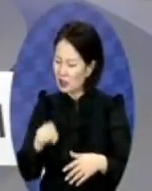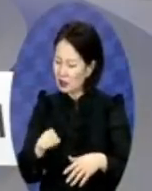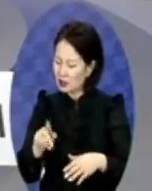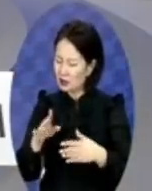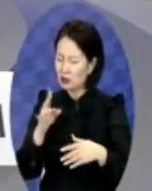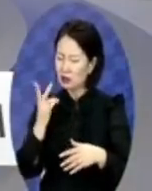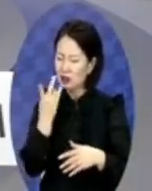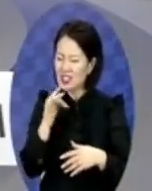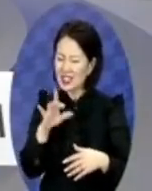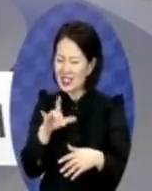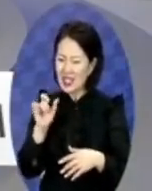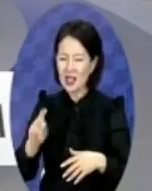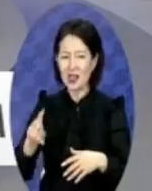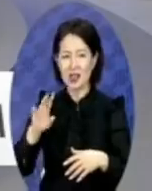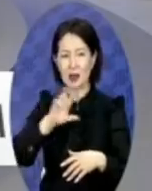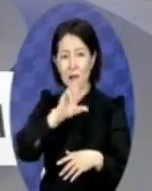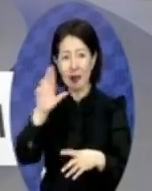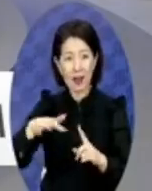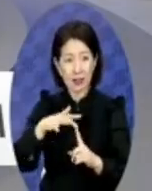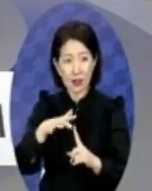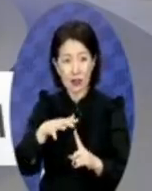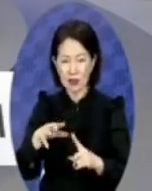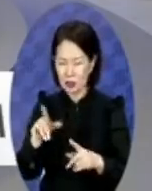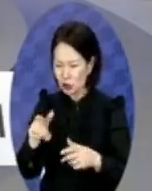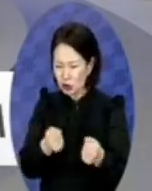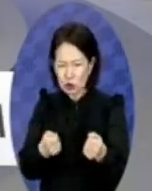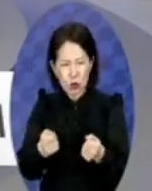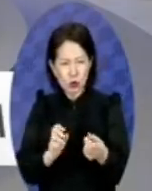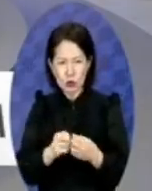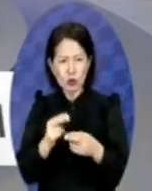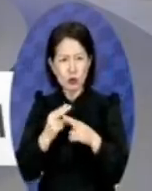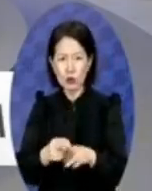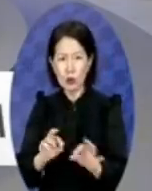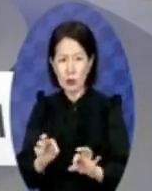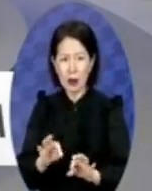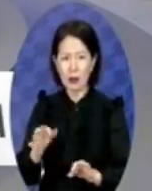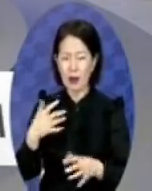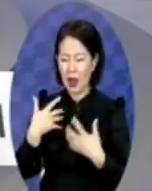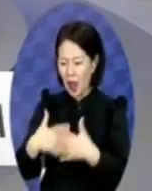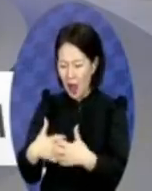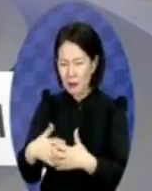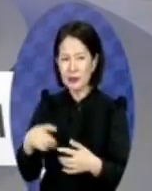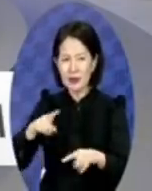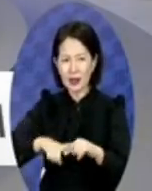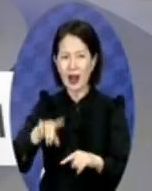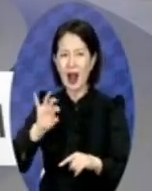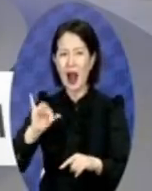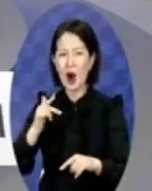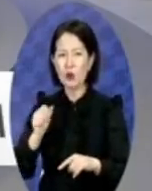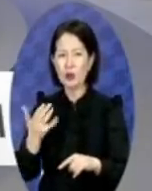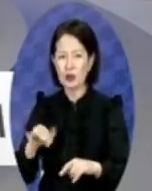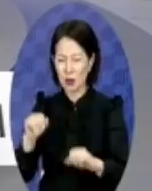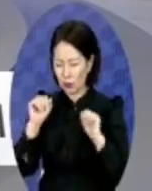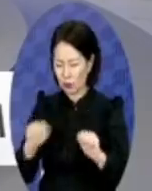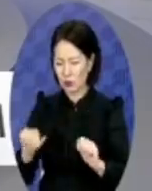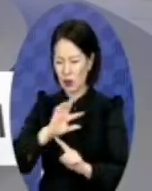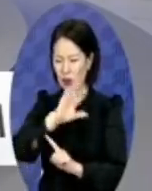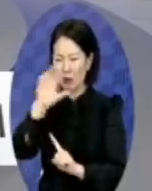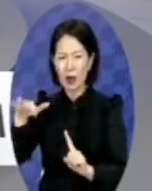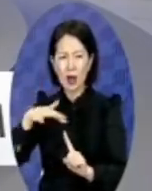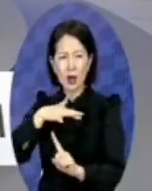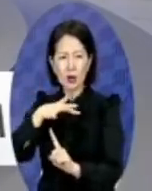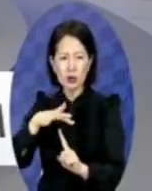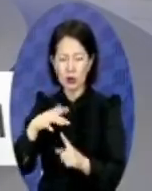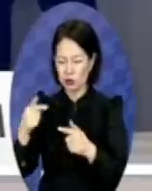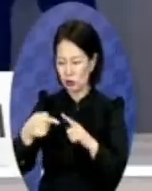одоо тодорхой зохицуулт хийхгүй бол одоо ан амьтад маань бол илүү одоо энэ аюулд өртөх эргээд нөгөө нэг сөрөг байдал байгаль орчинд ирээд сөрөг